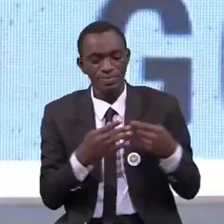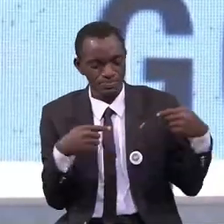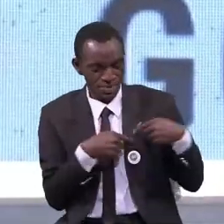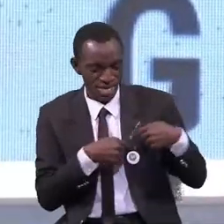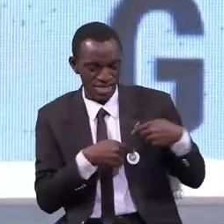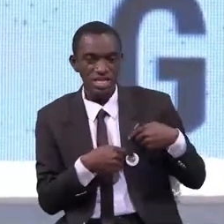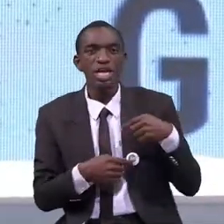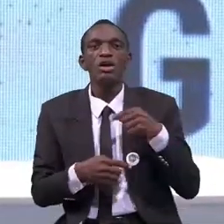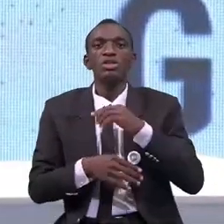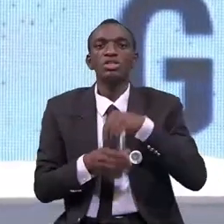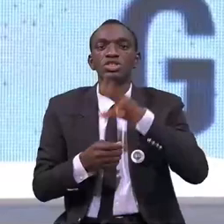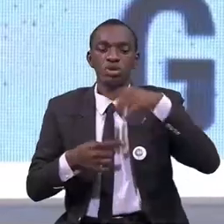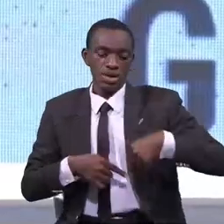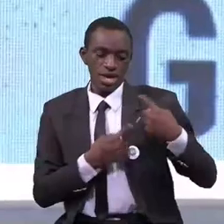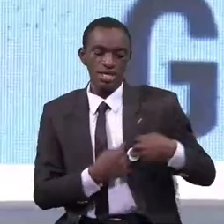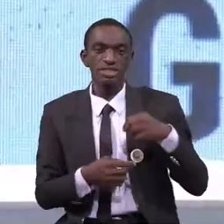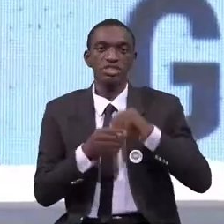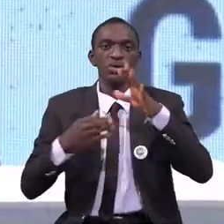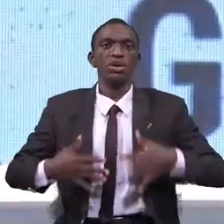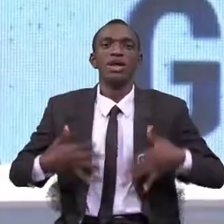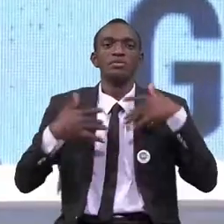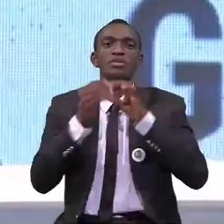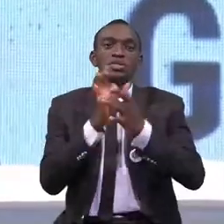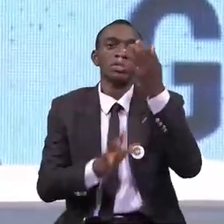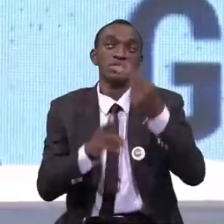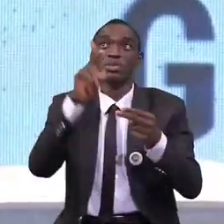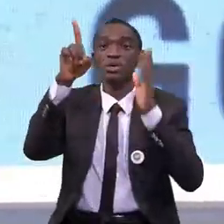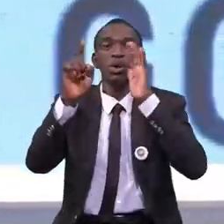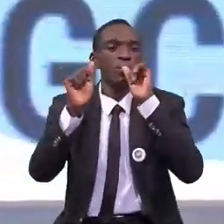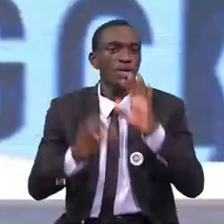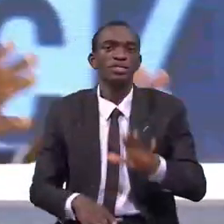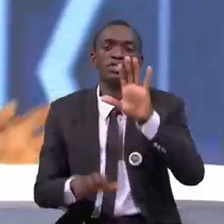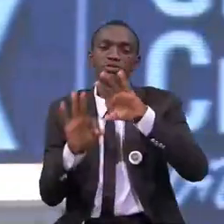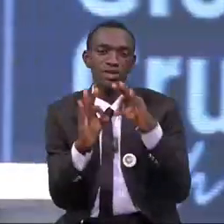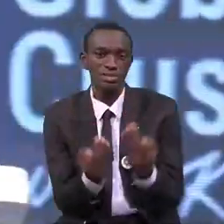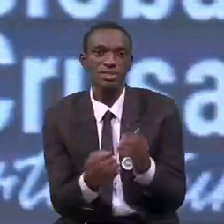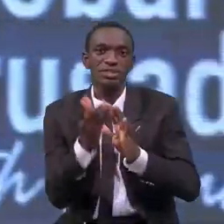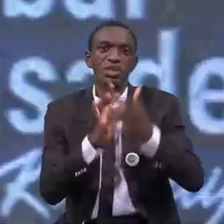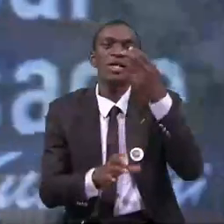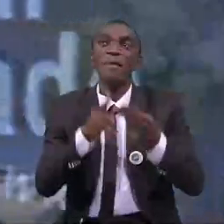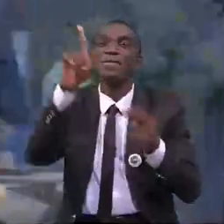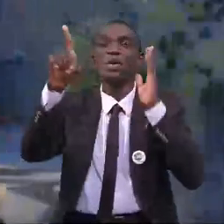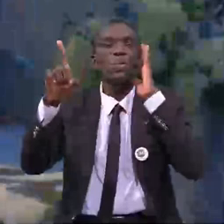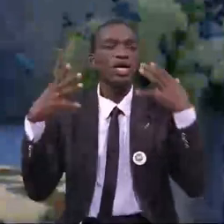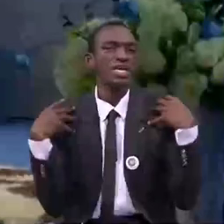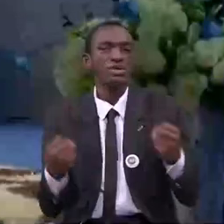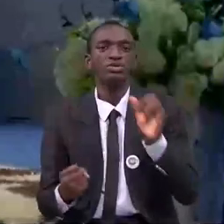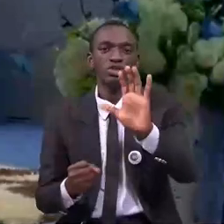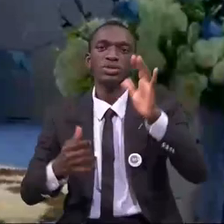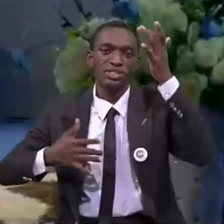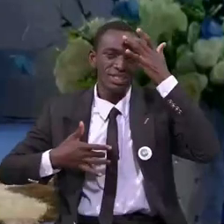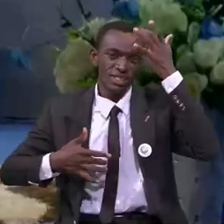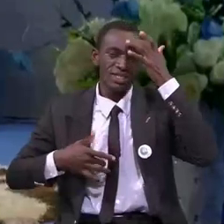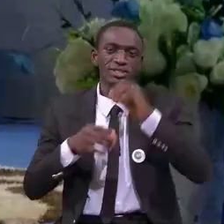il ôtera toutes les douleurs dans votre corps dans votre cœur il bénira votre famille il guérira